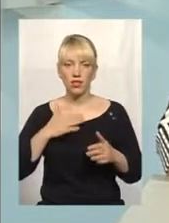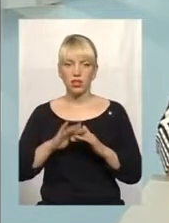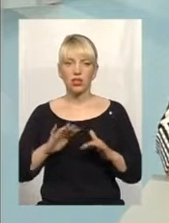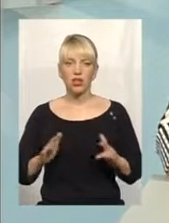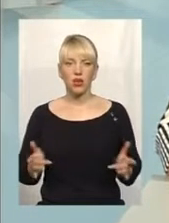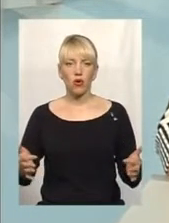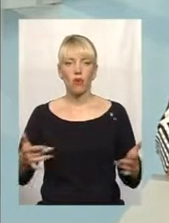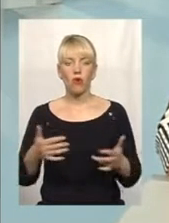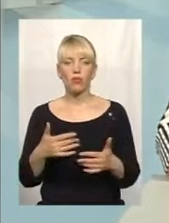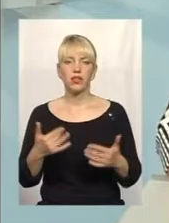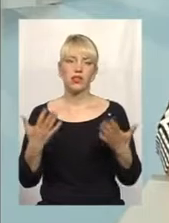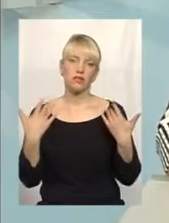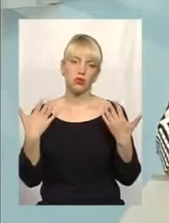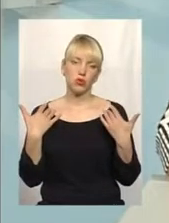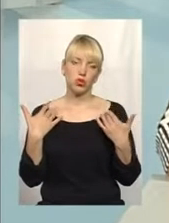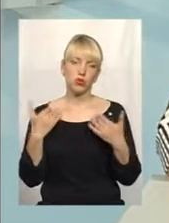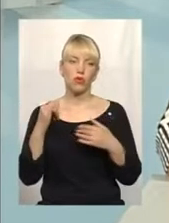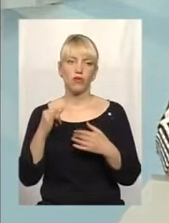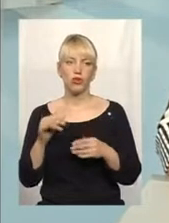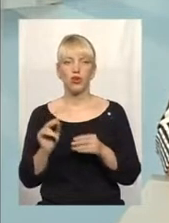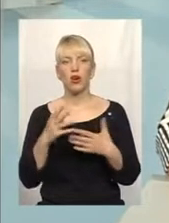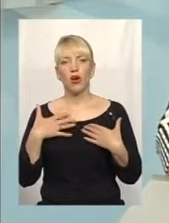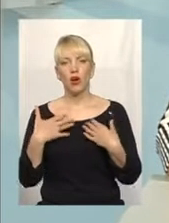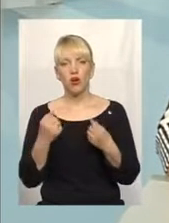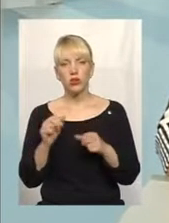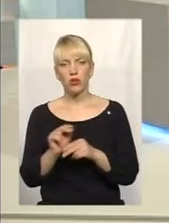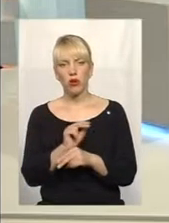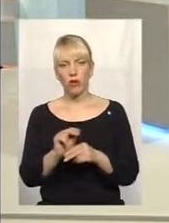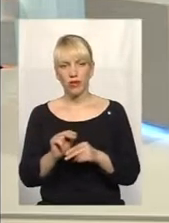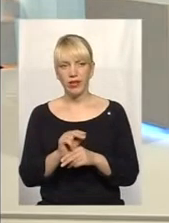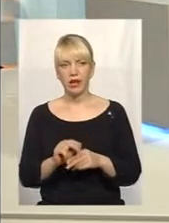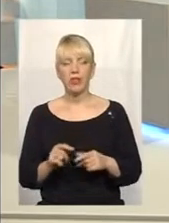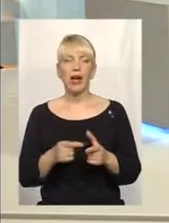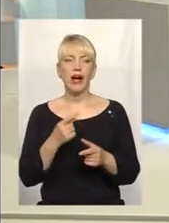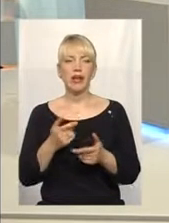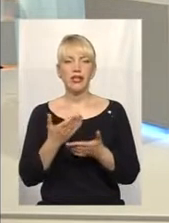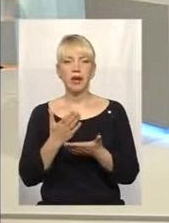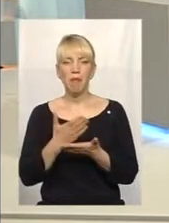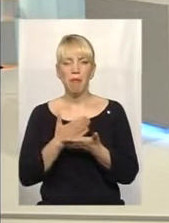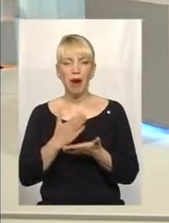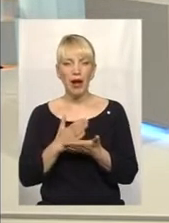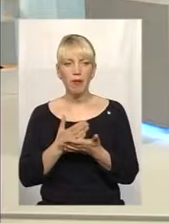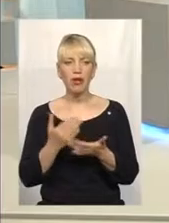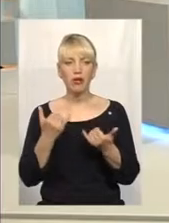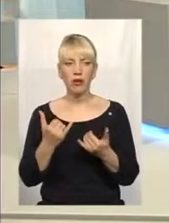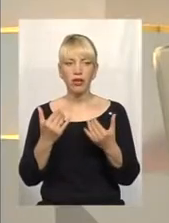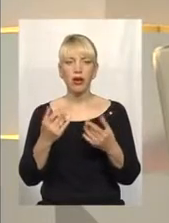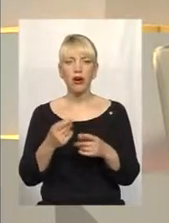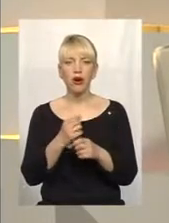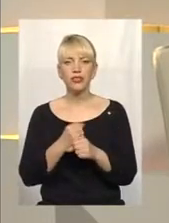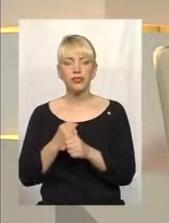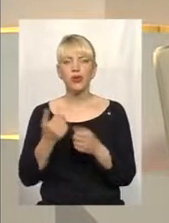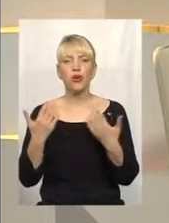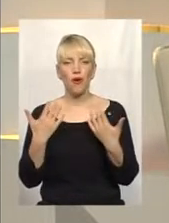як відпочинковими послугами, так і оздоровленням. А чи маємо де оздоровлювати на сьогодні в області? Раніше в